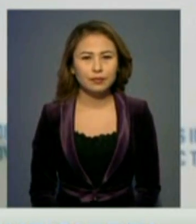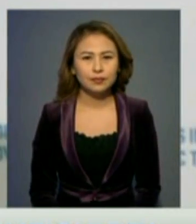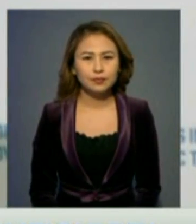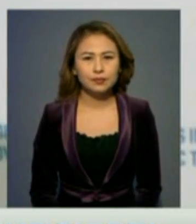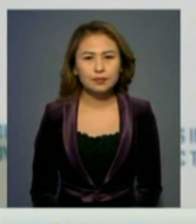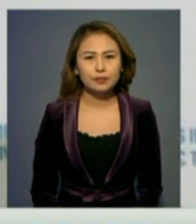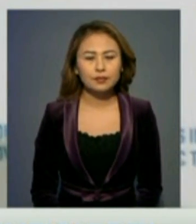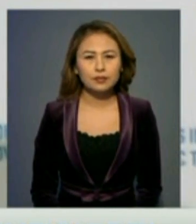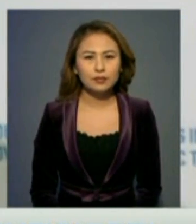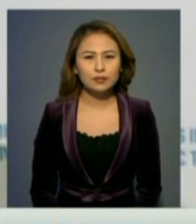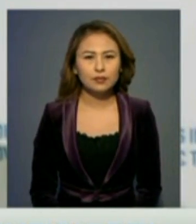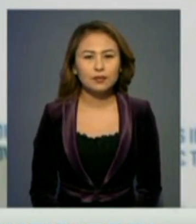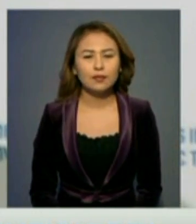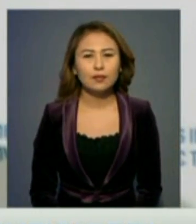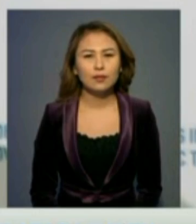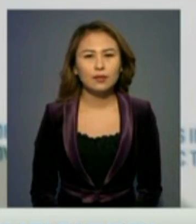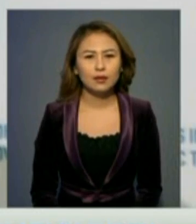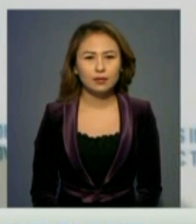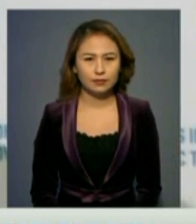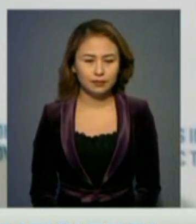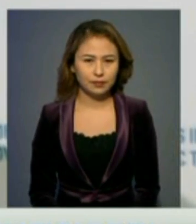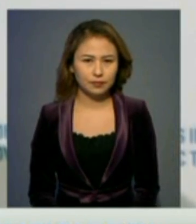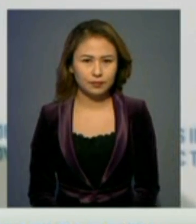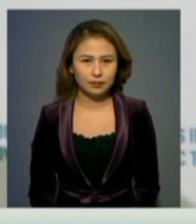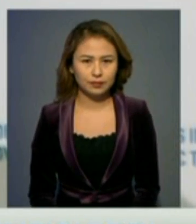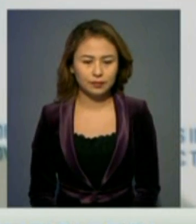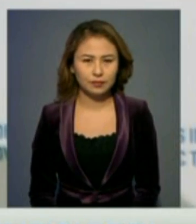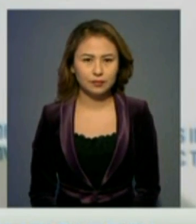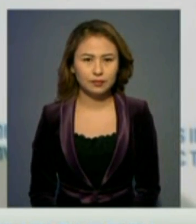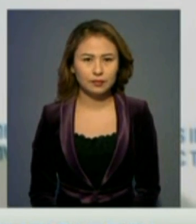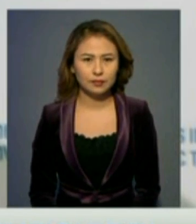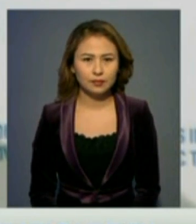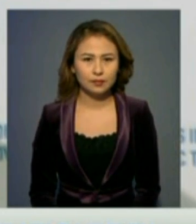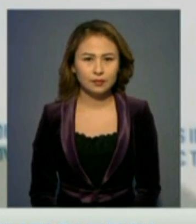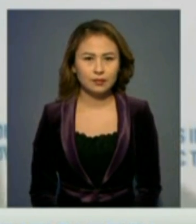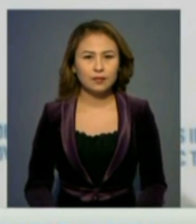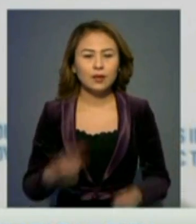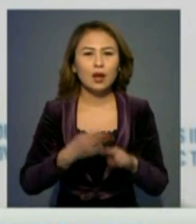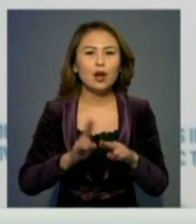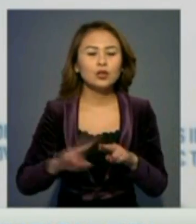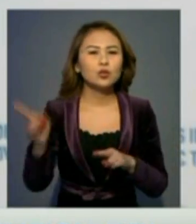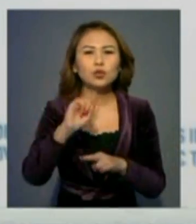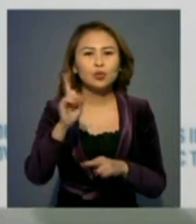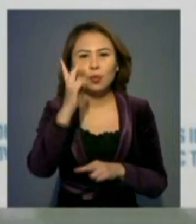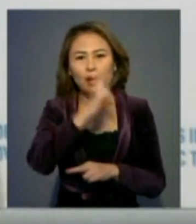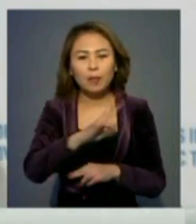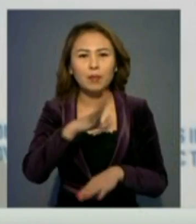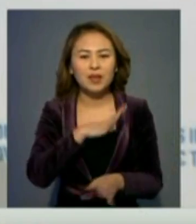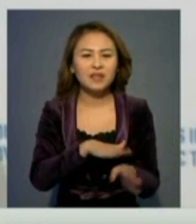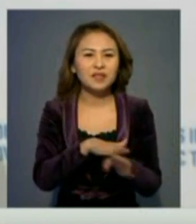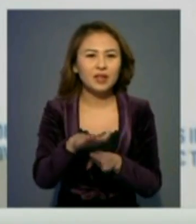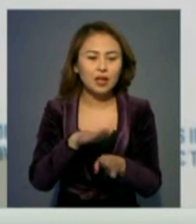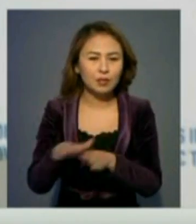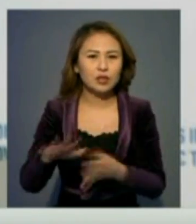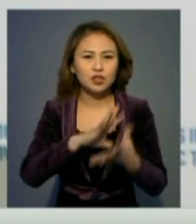К сожалению, наше общество не было готово к этой системе. Электронды жүйе елімізде бұған дейін қолданылған болатын.